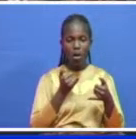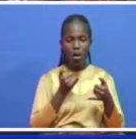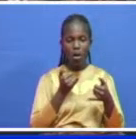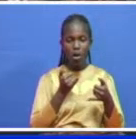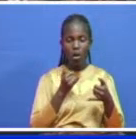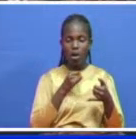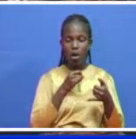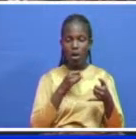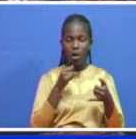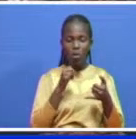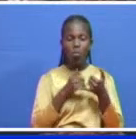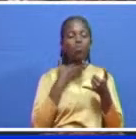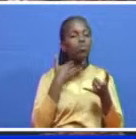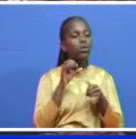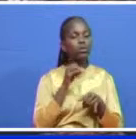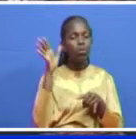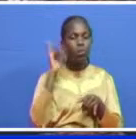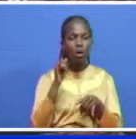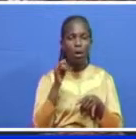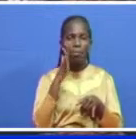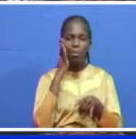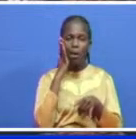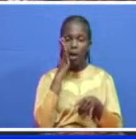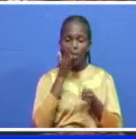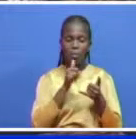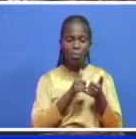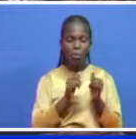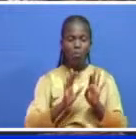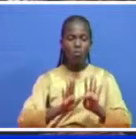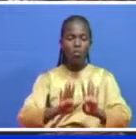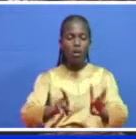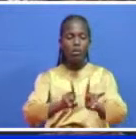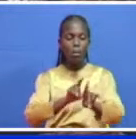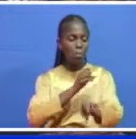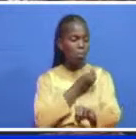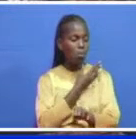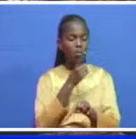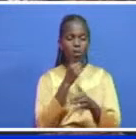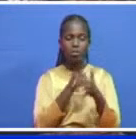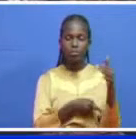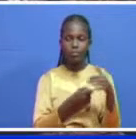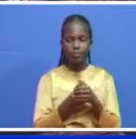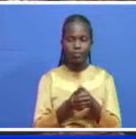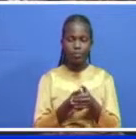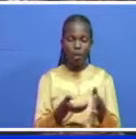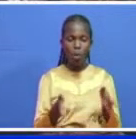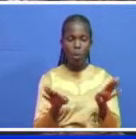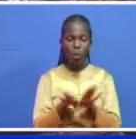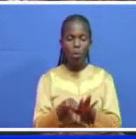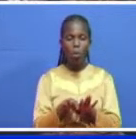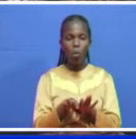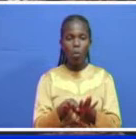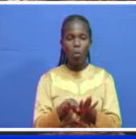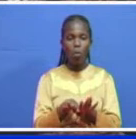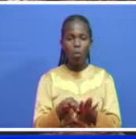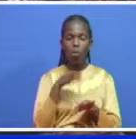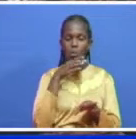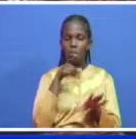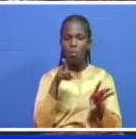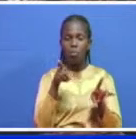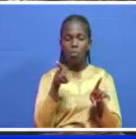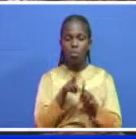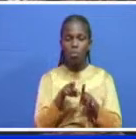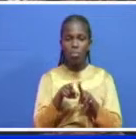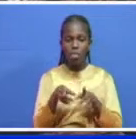atuanethiwe kibeti kiu ni nyinya wake ingi ni meuteta taubingite wambua mwobe mwanai denzi ya